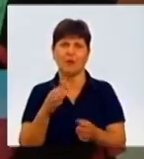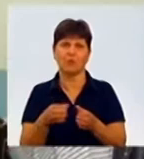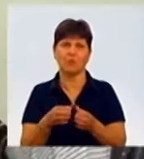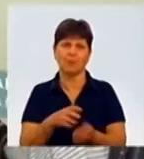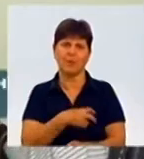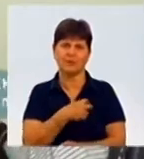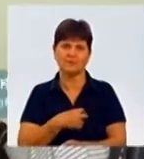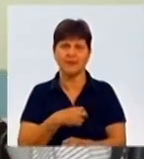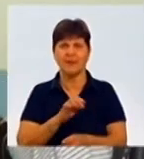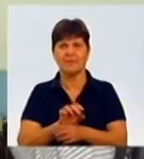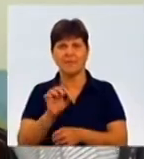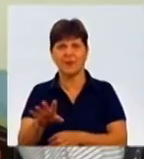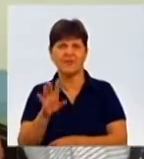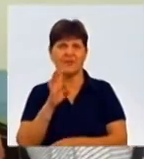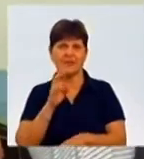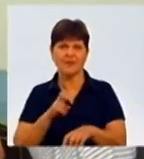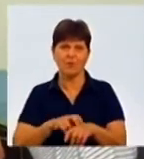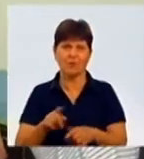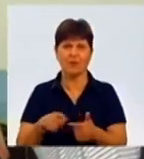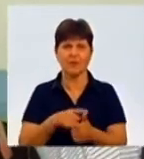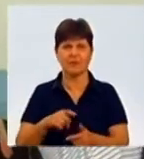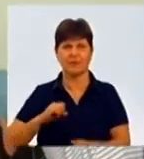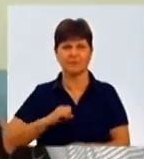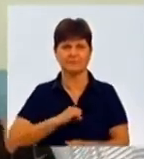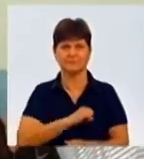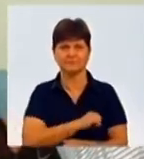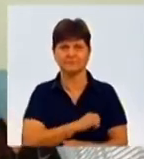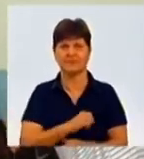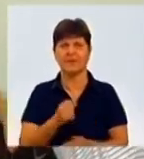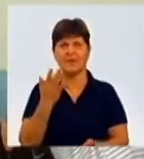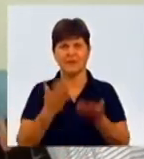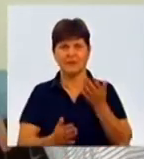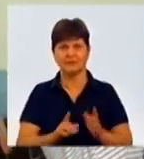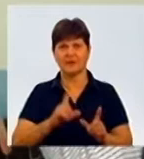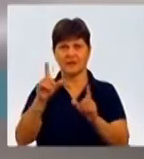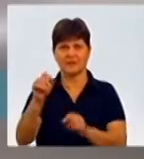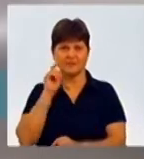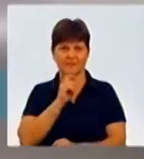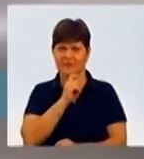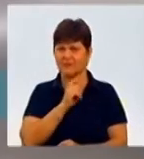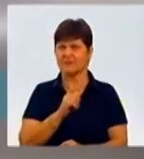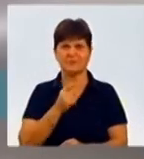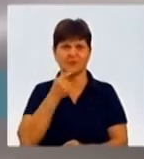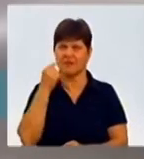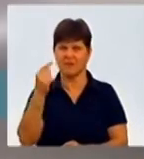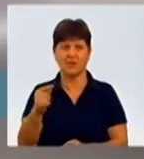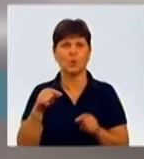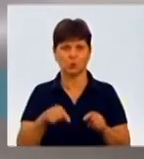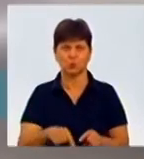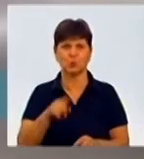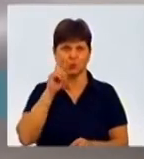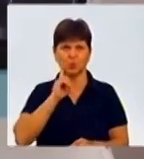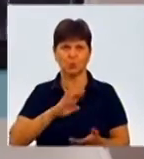гінекологи. Я вже після операції, це все на провірку. Як їхати в Вінницю, це тут лучше. Тут операція